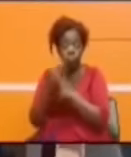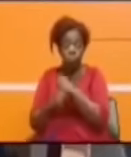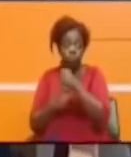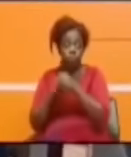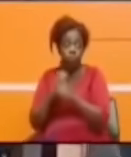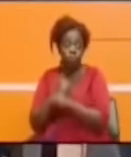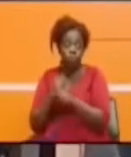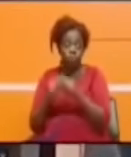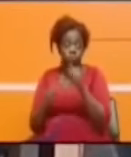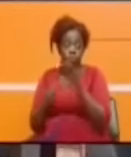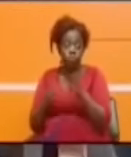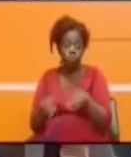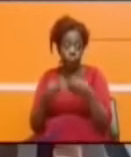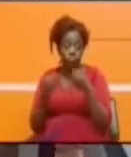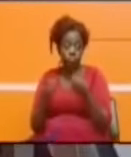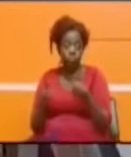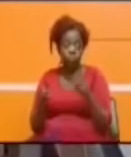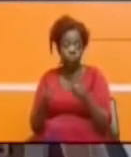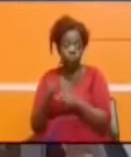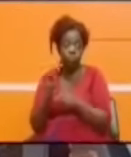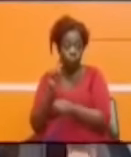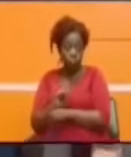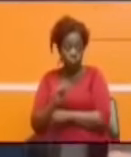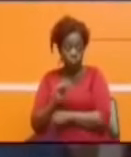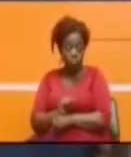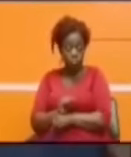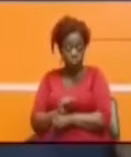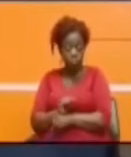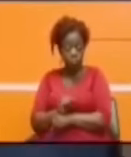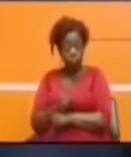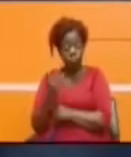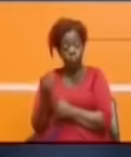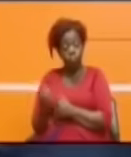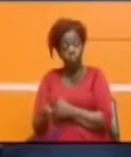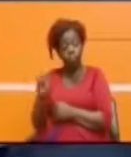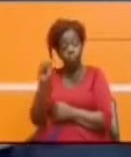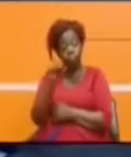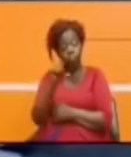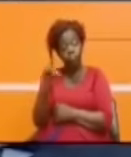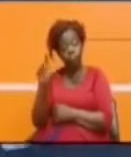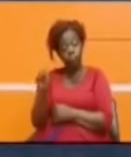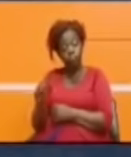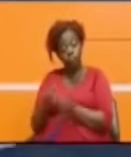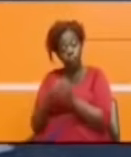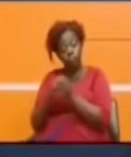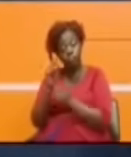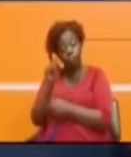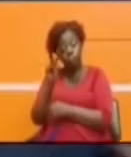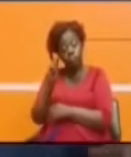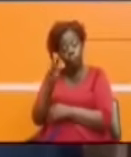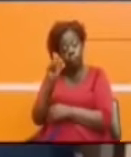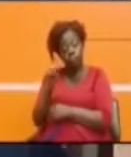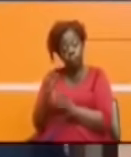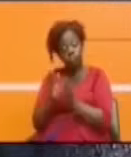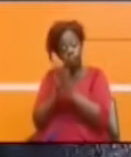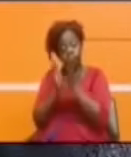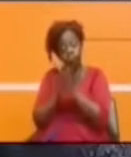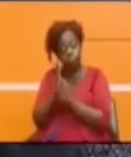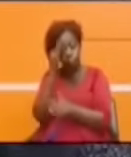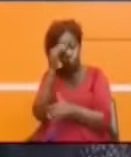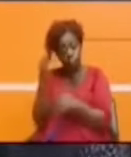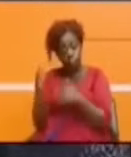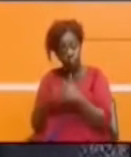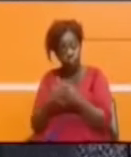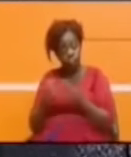ejale jabawebwa okujiranga bakakalabya na Kiganda Stella omukuba kulembedde ma TV atanyiza kubigaze tendekero lino.